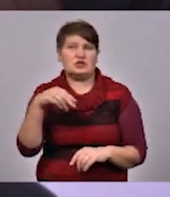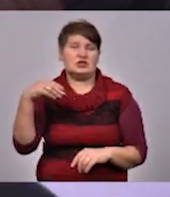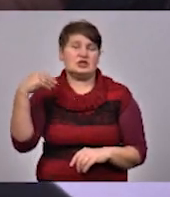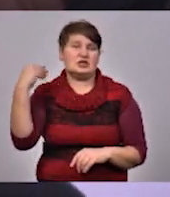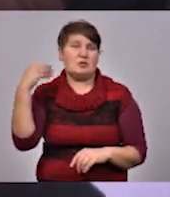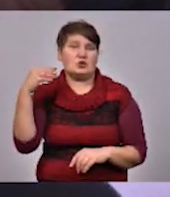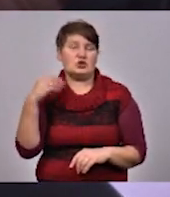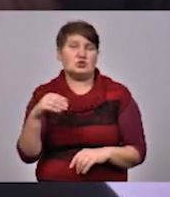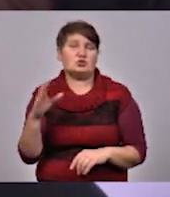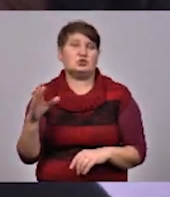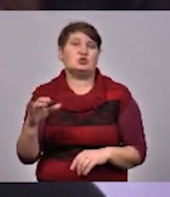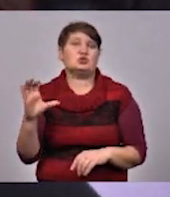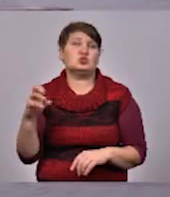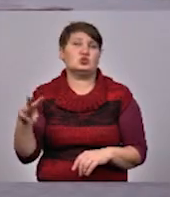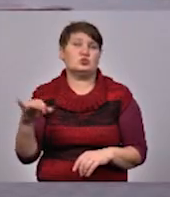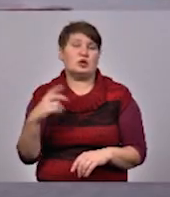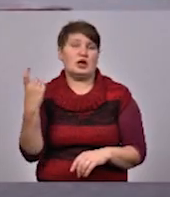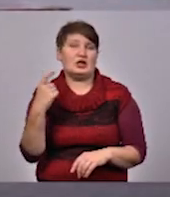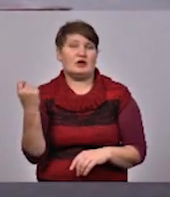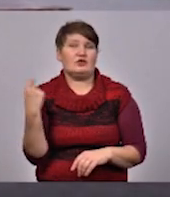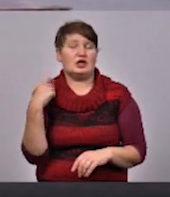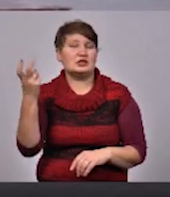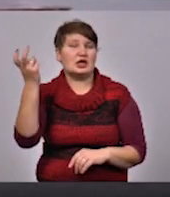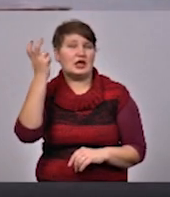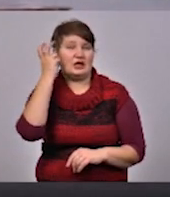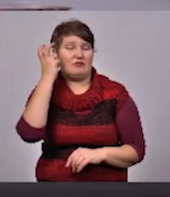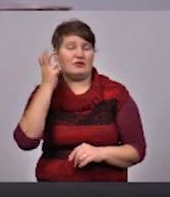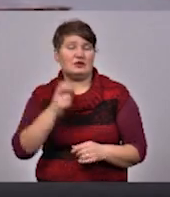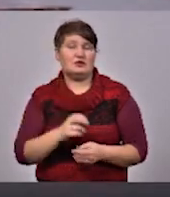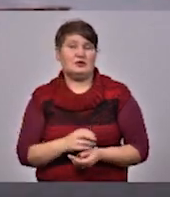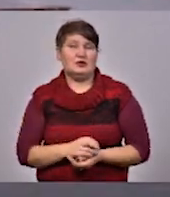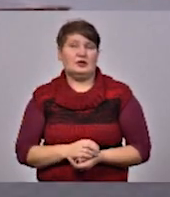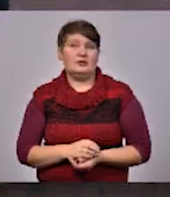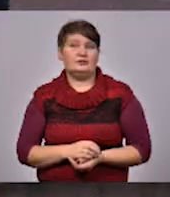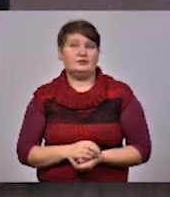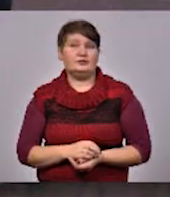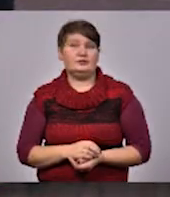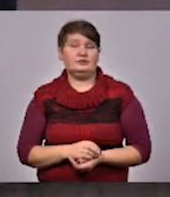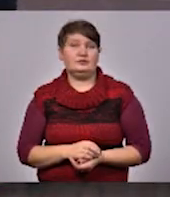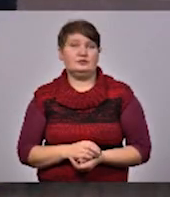Київ, Суми, Київ, Харків, Одеса. Оксана Василик, новини на Суспільному.